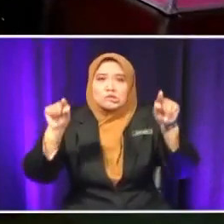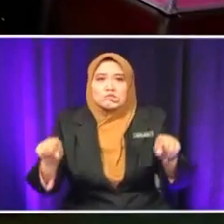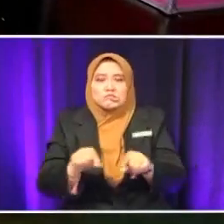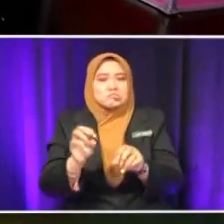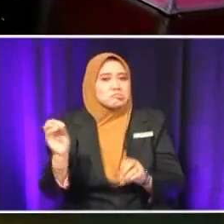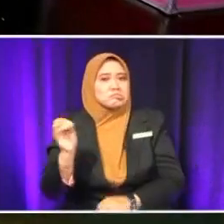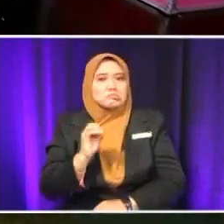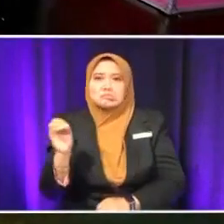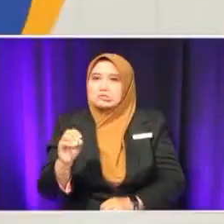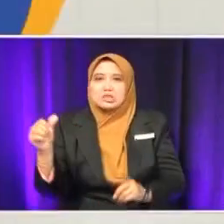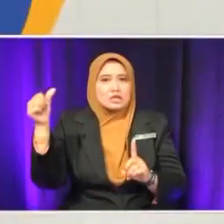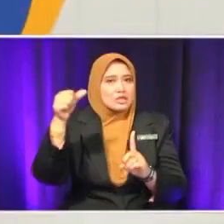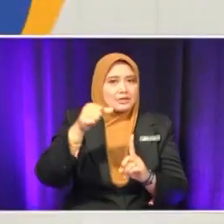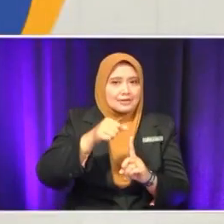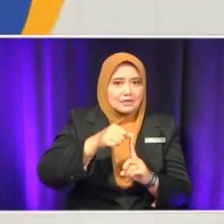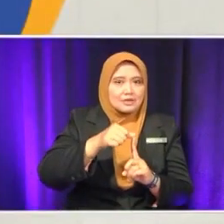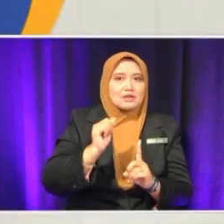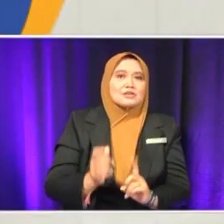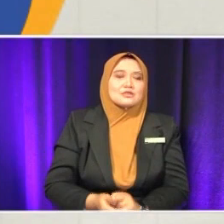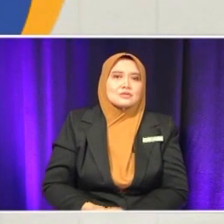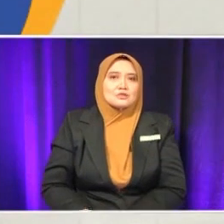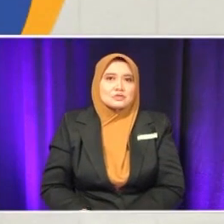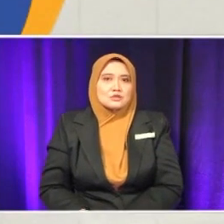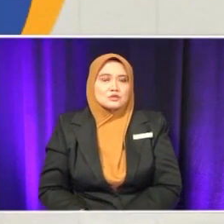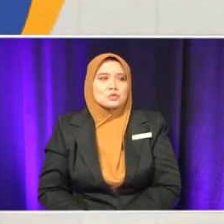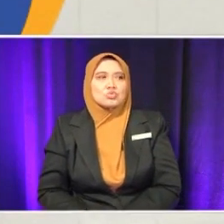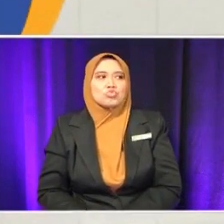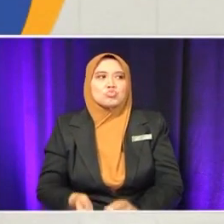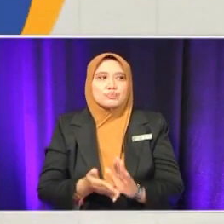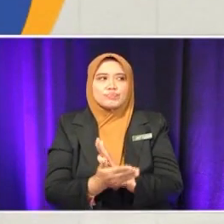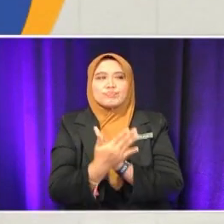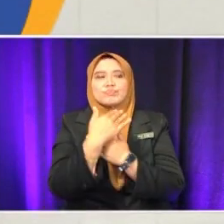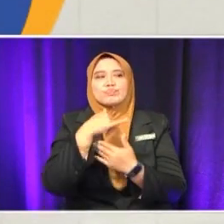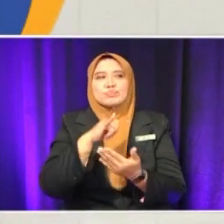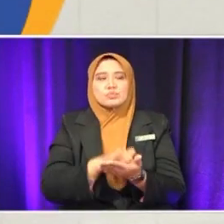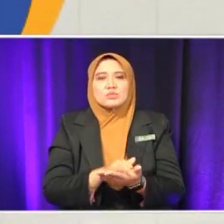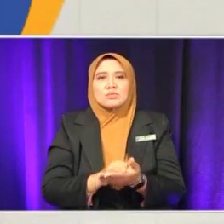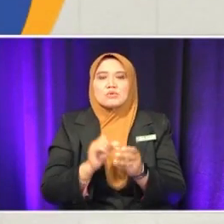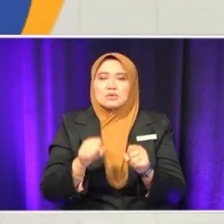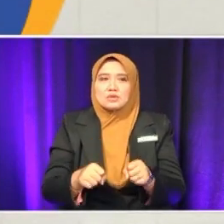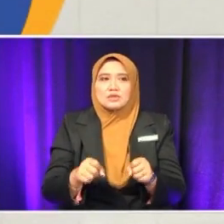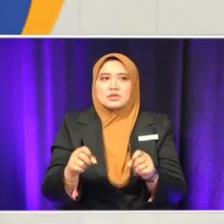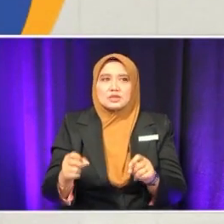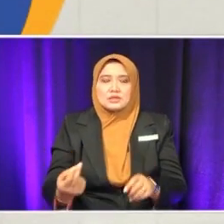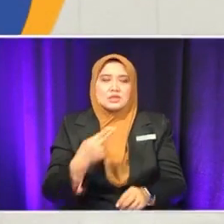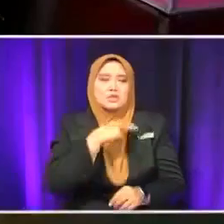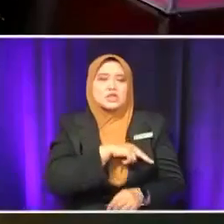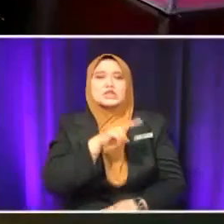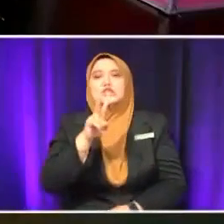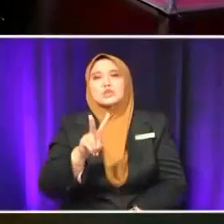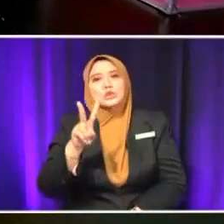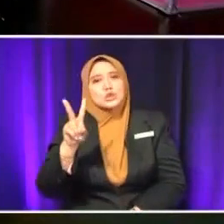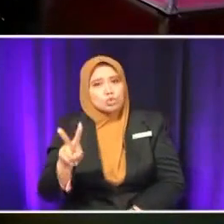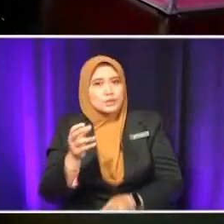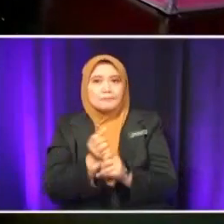terarah atau graf tak terarah. Graf berpemberat ini boleh terhasil dalam kedua-dua bentuk graf. Betul lah cikgu jawapan dia? Betul jawapan